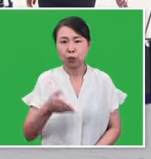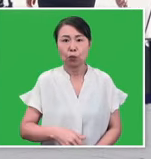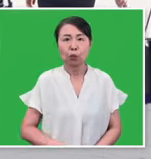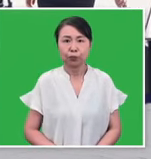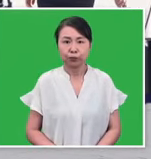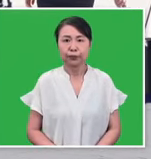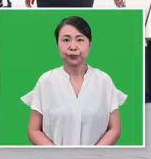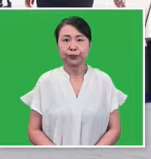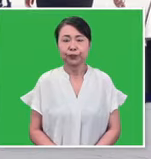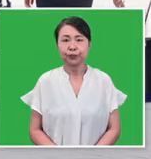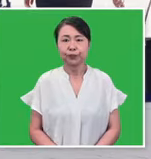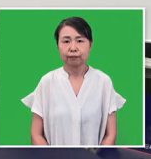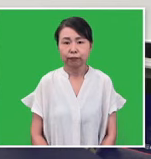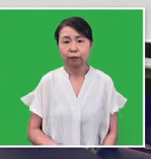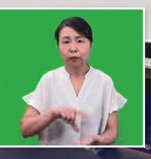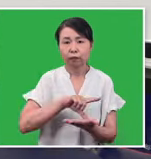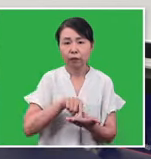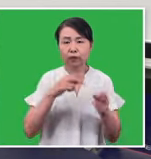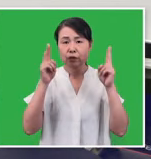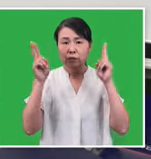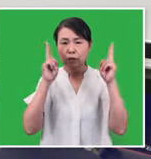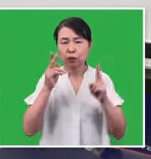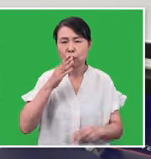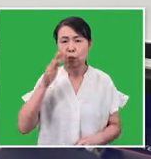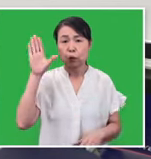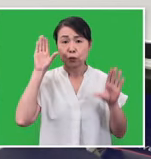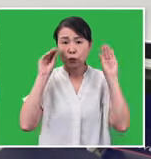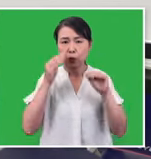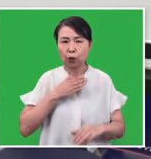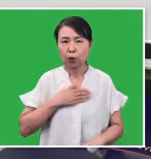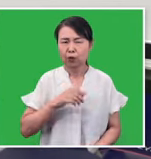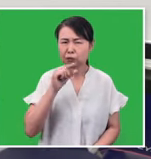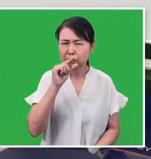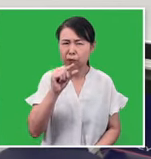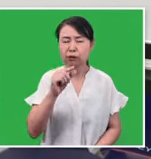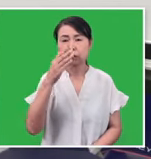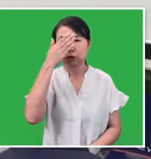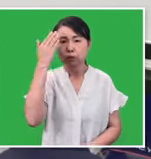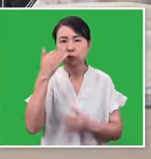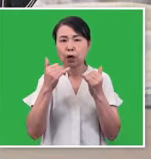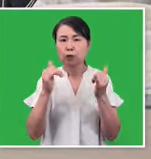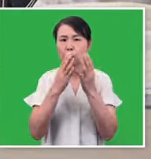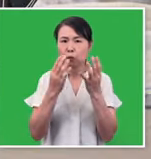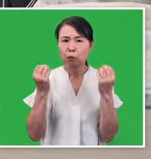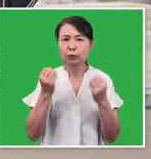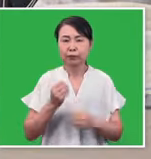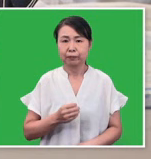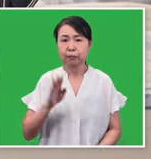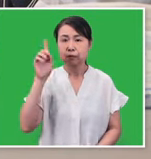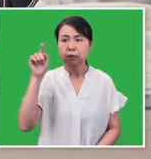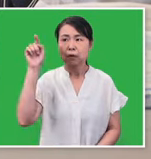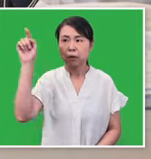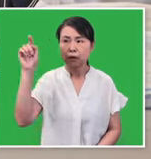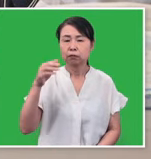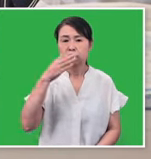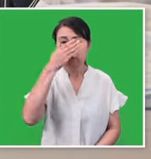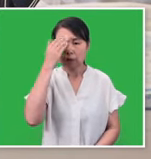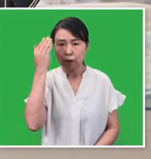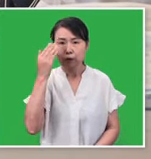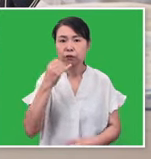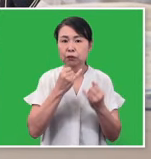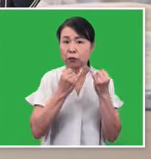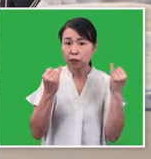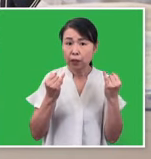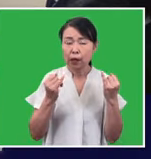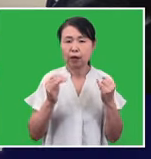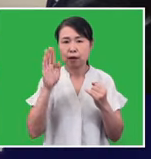39.1% となっています。県内企業の情報に触れる機会が少ない若者も多く、県は若者女